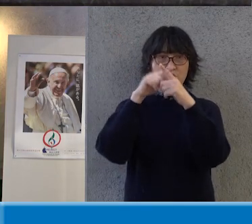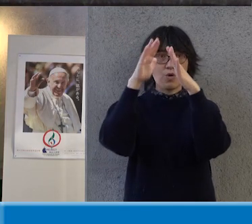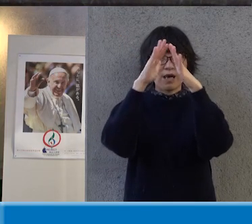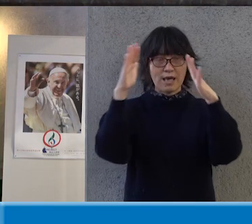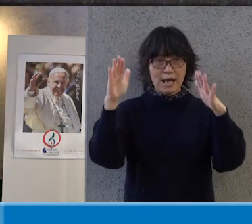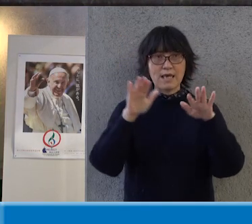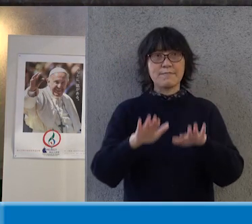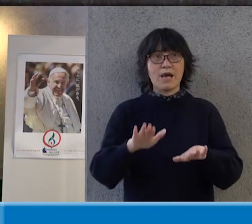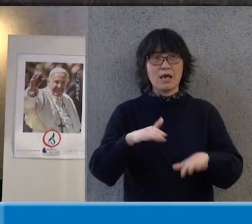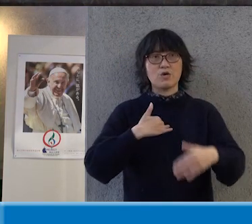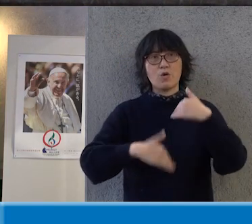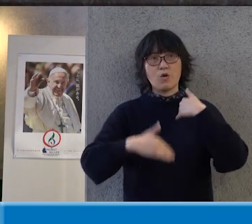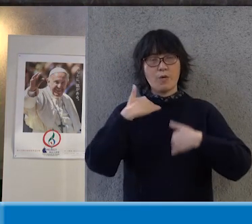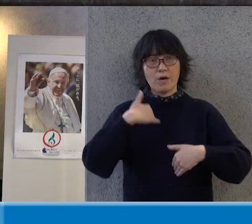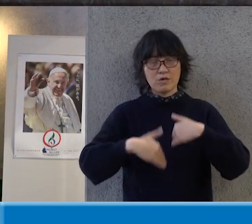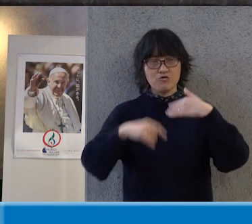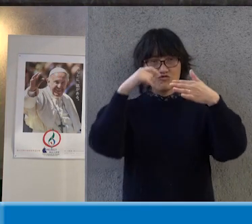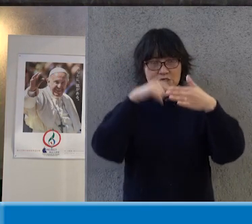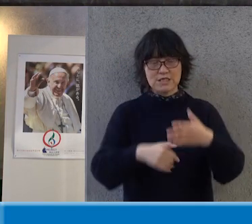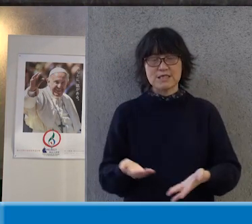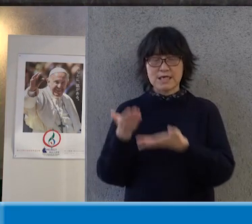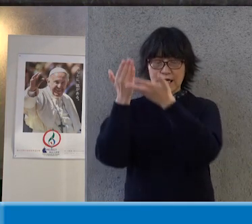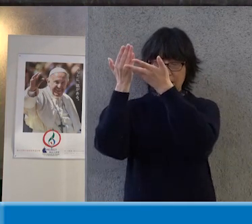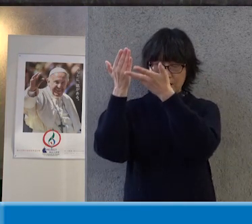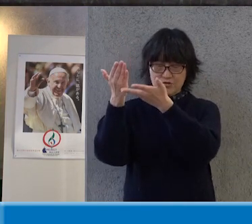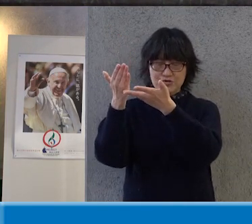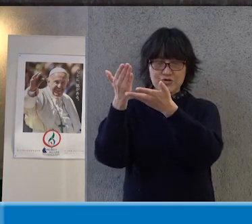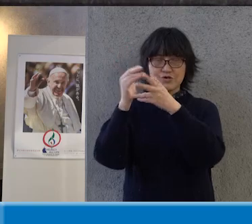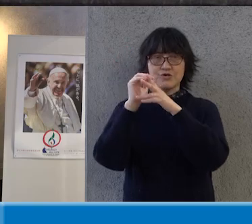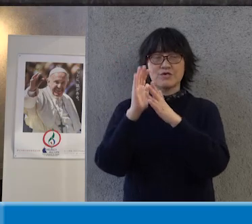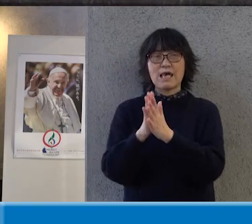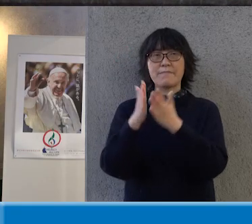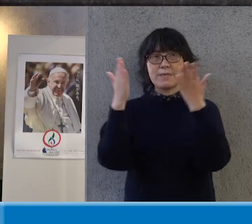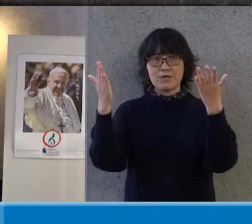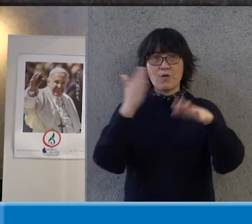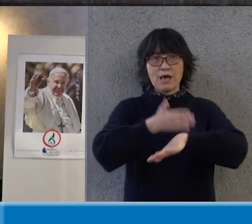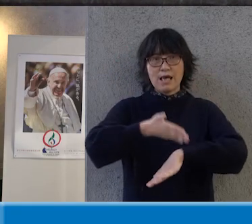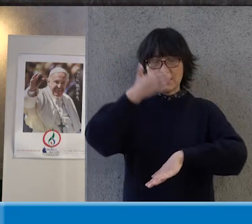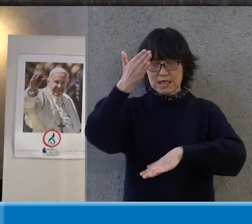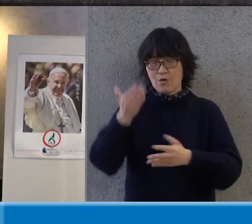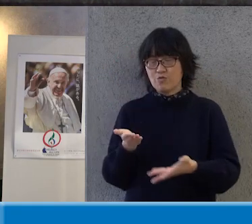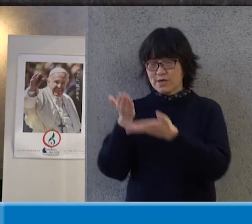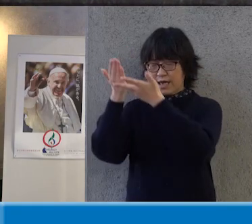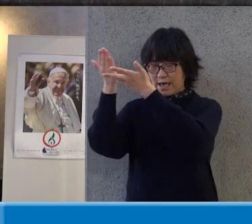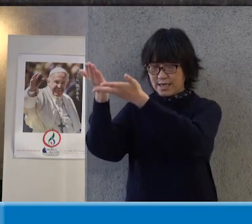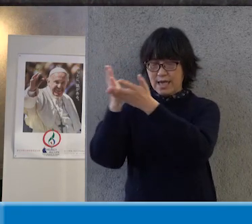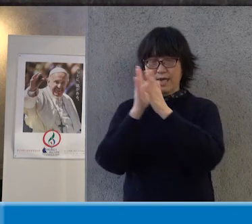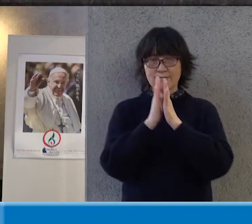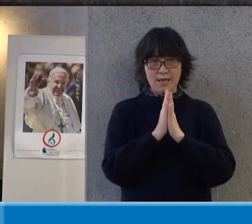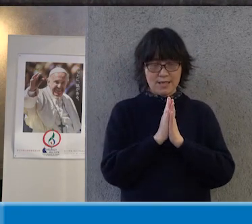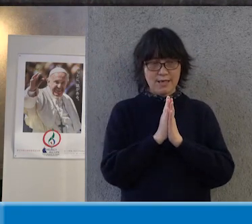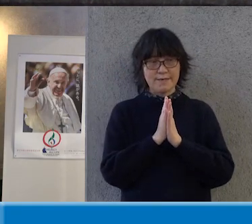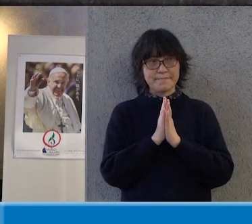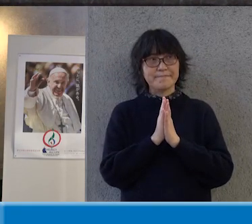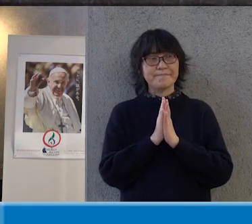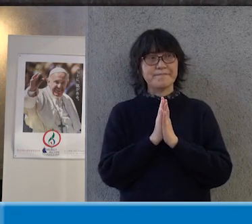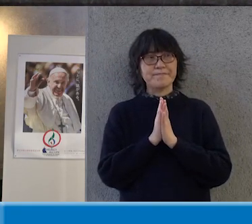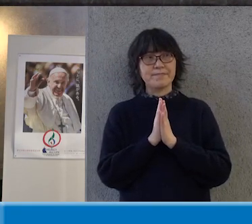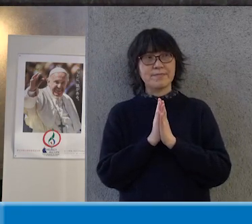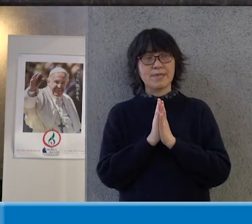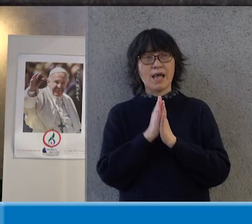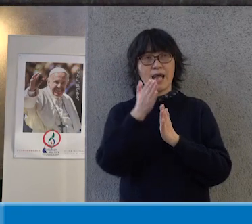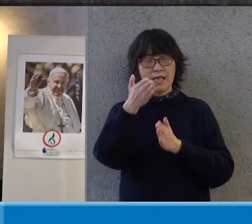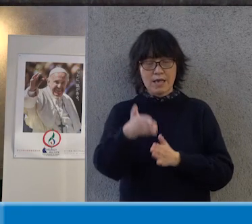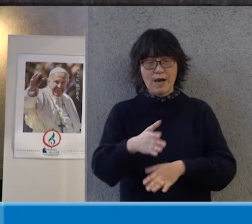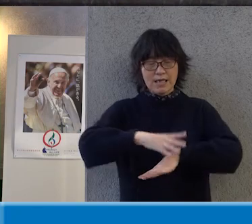今喜びのうちに捧げる賛美と感謝を受け入れてください。あなた